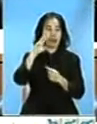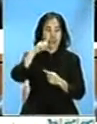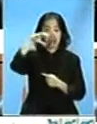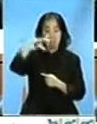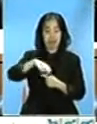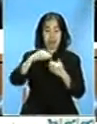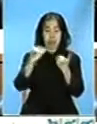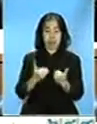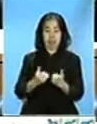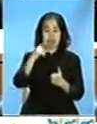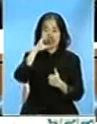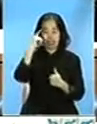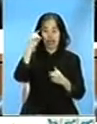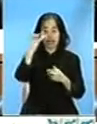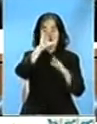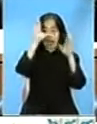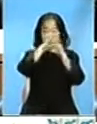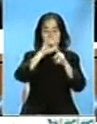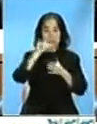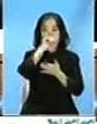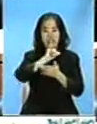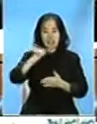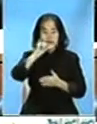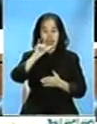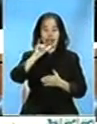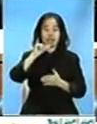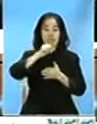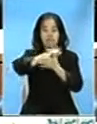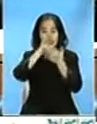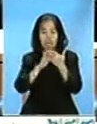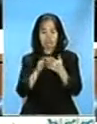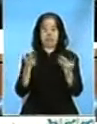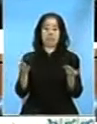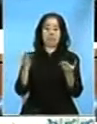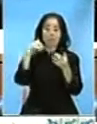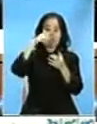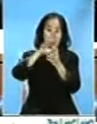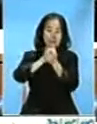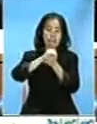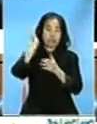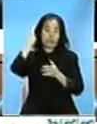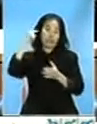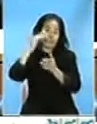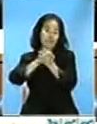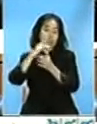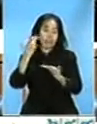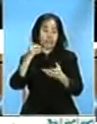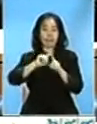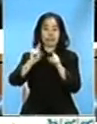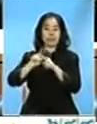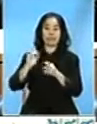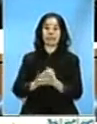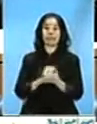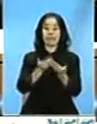ภาเครือญาติสภาผัวเมียหรืออะไรก็ตามแต่แท้จริงแล้วถ้าลากฐานของการ